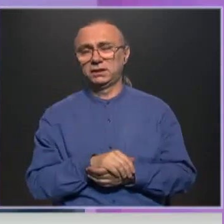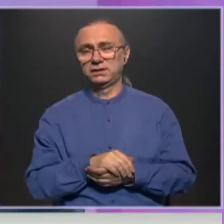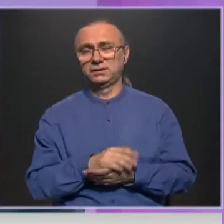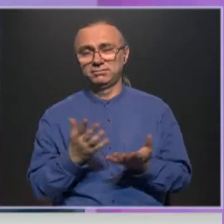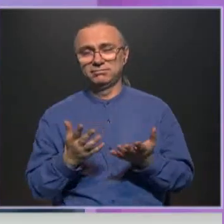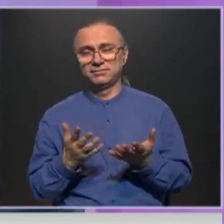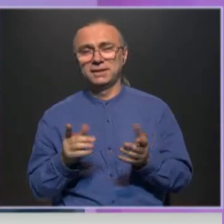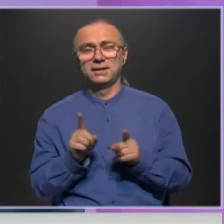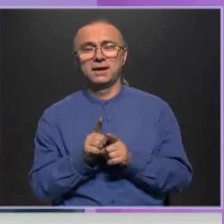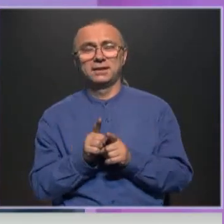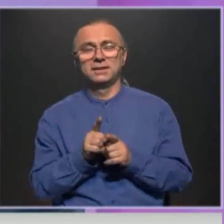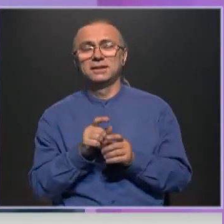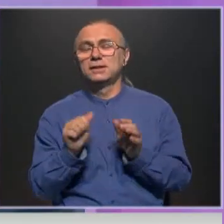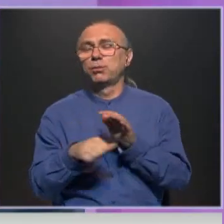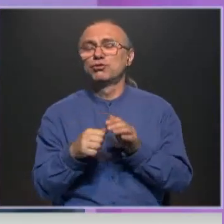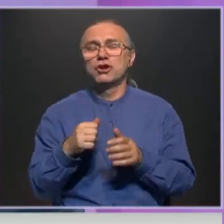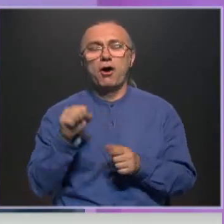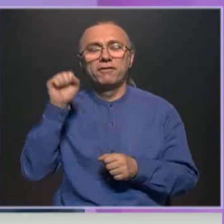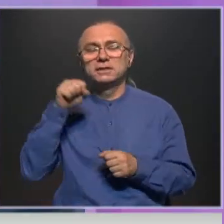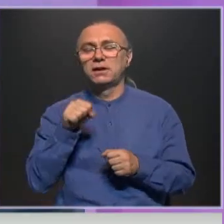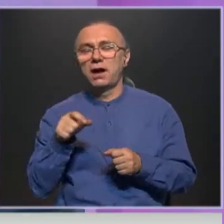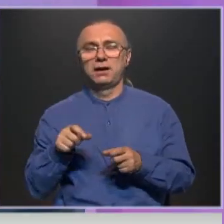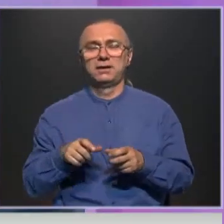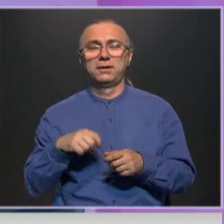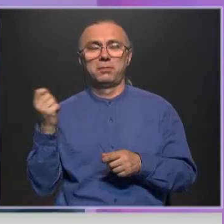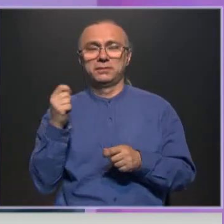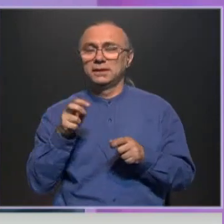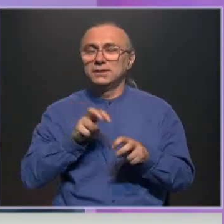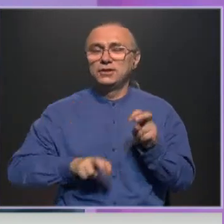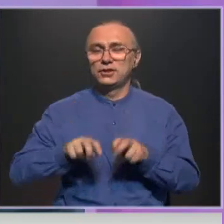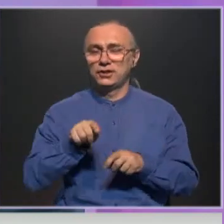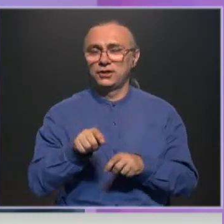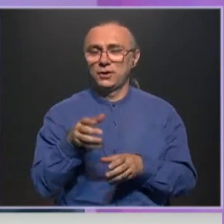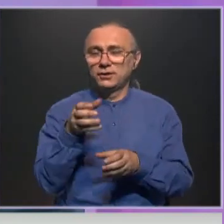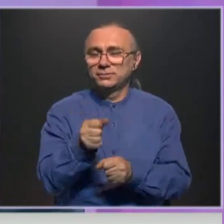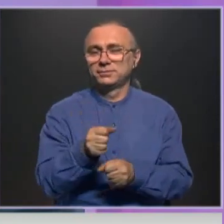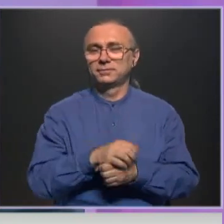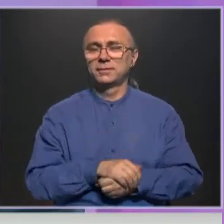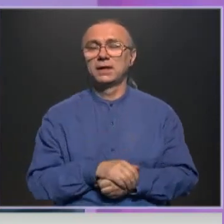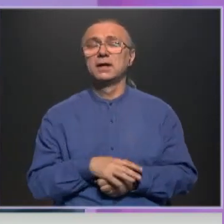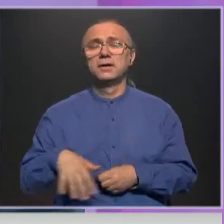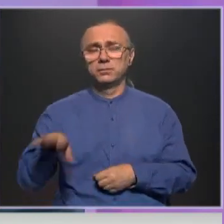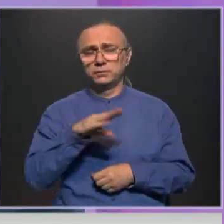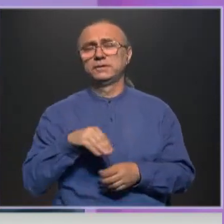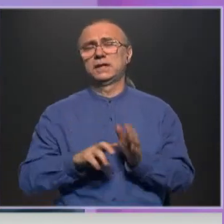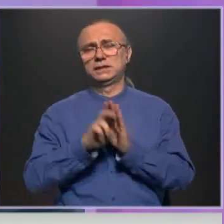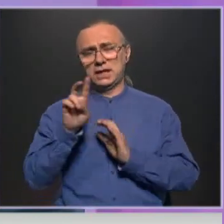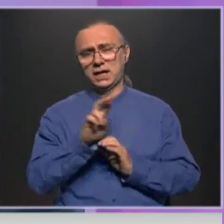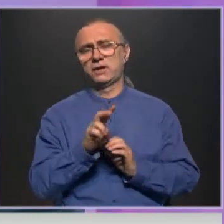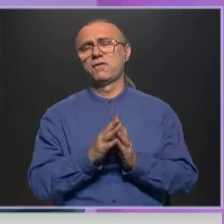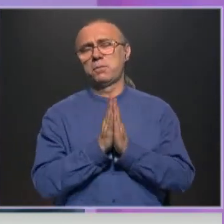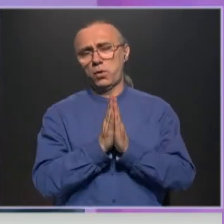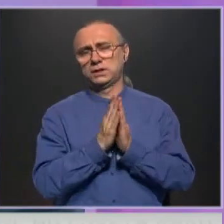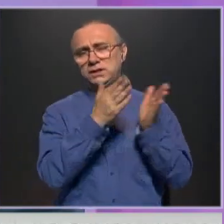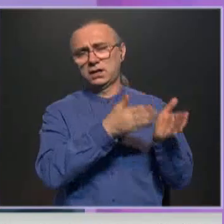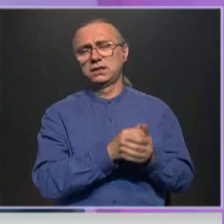поэтому тоже подавайте обязательно записочки, пишите их имена своих близких. Вся церковь будет за них молиться. И может, ну, не по